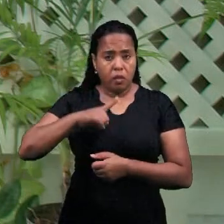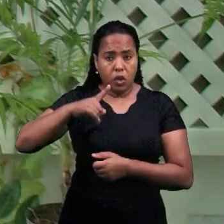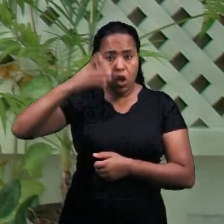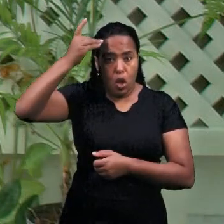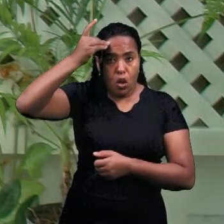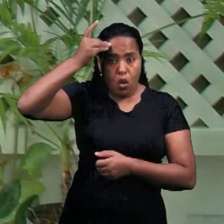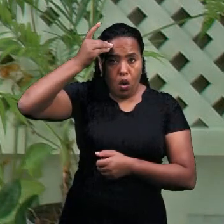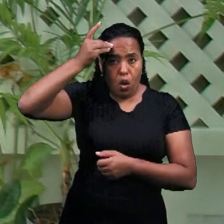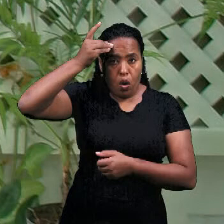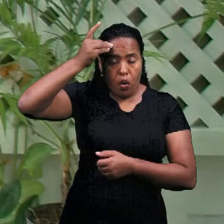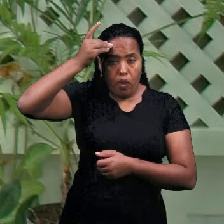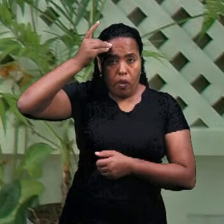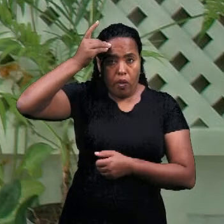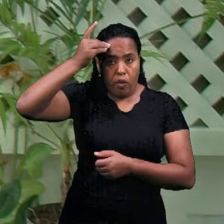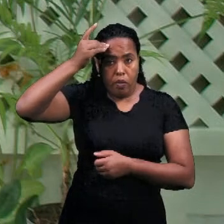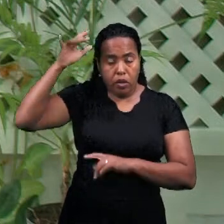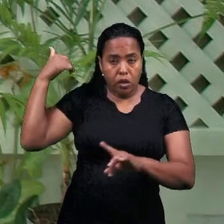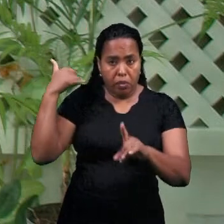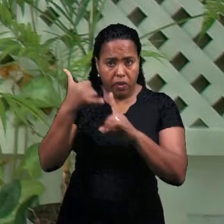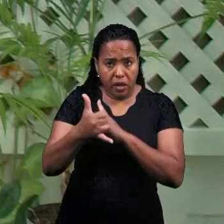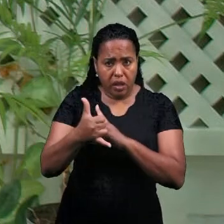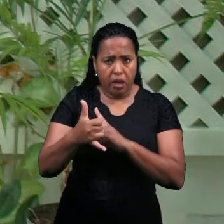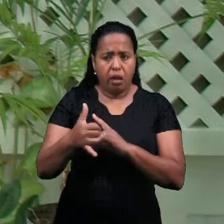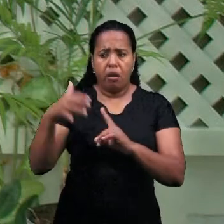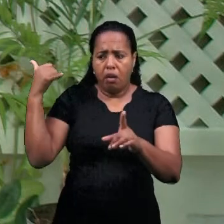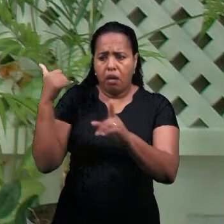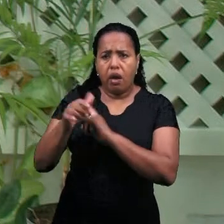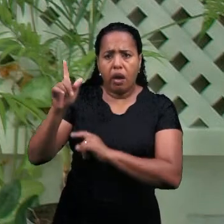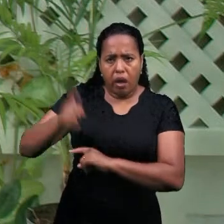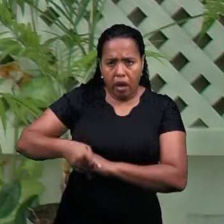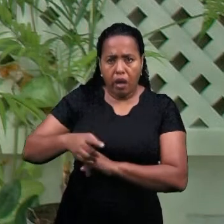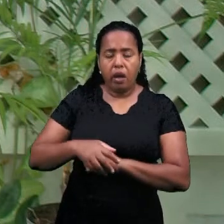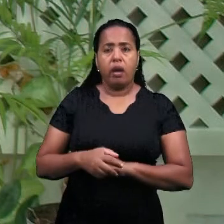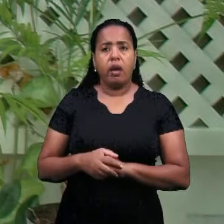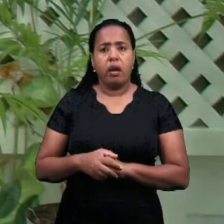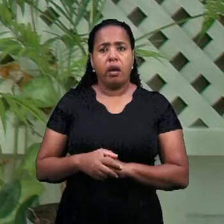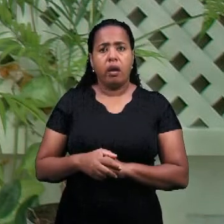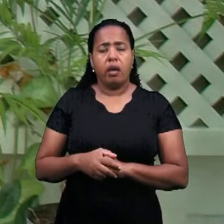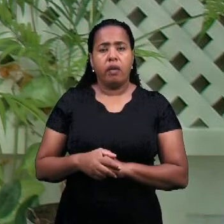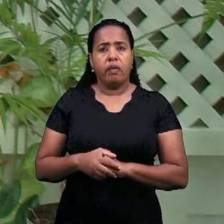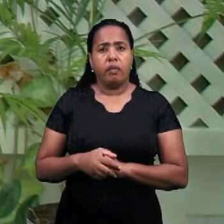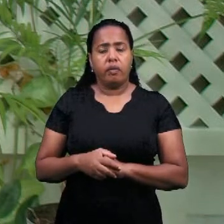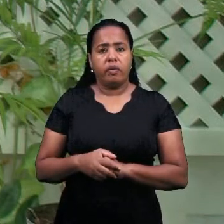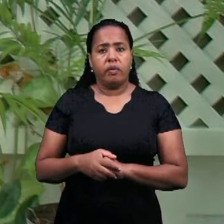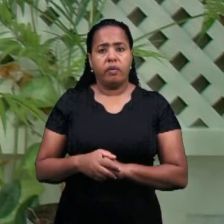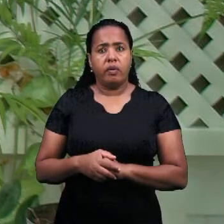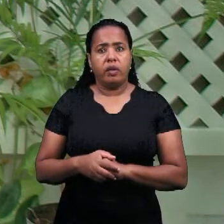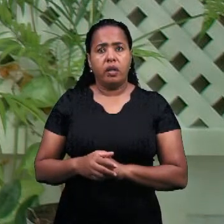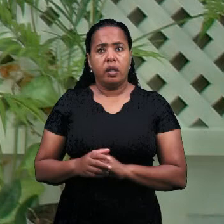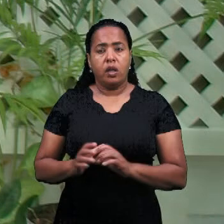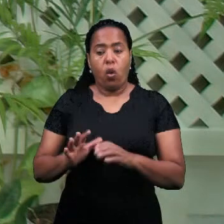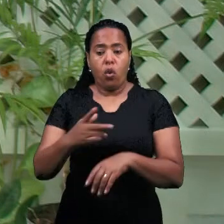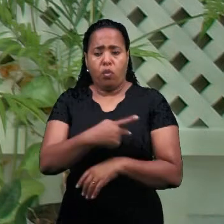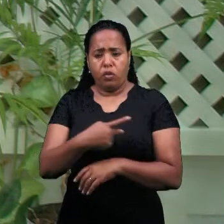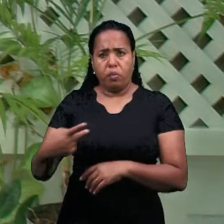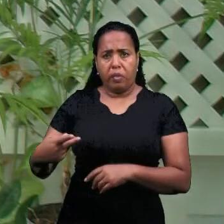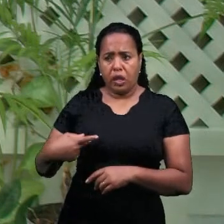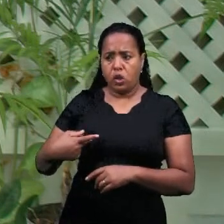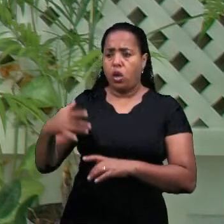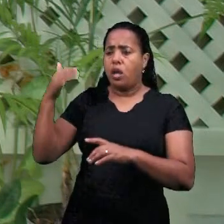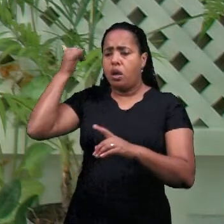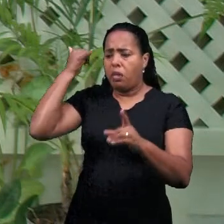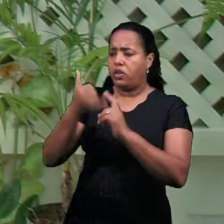spirituels, prophétie. Donc la prophétie, c'est celle-là. Nous avons au milieu des pasteurs,